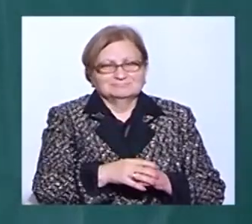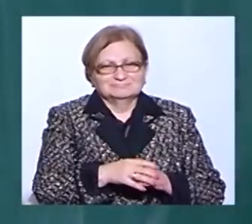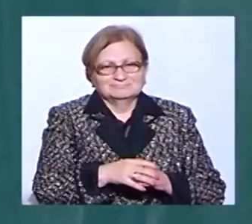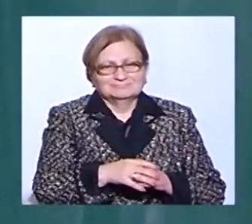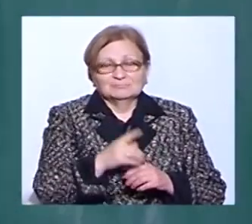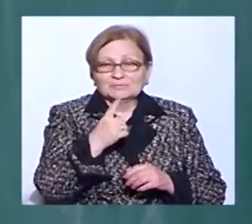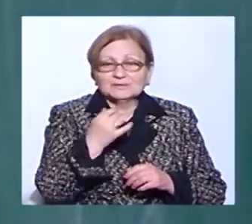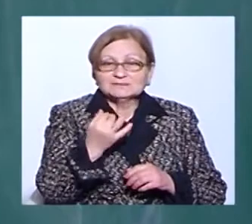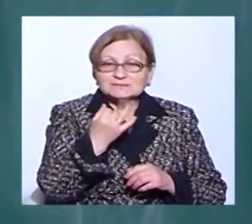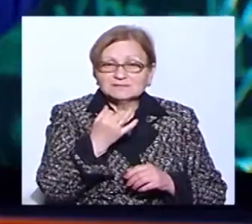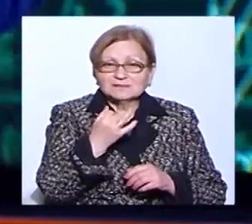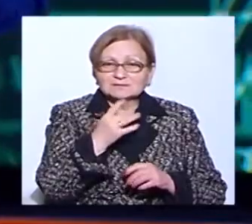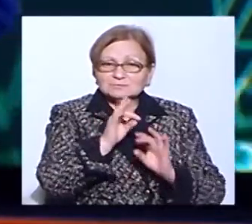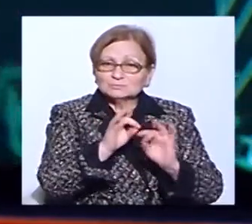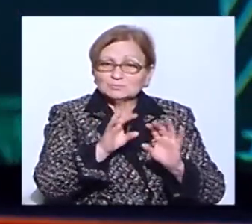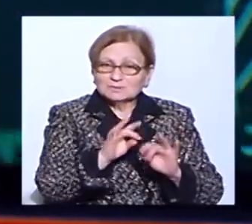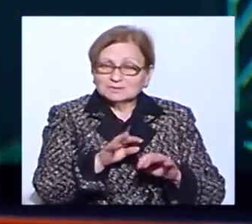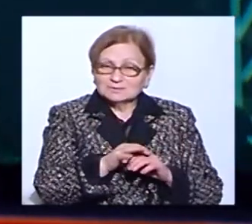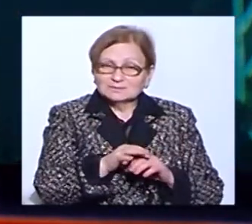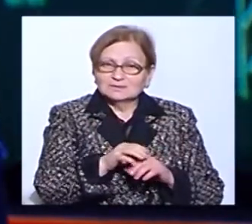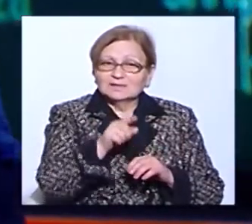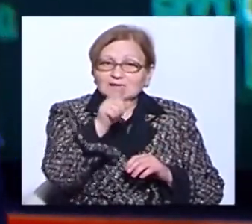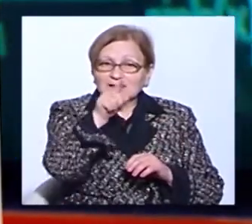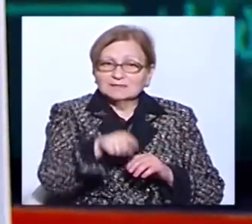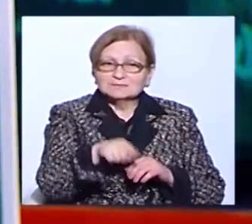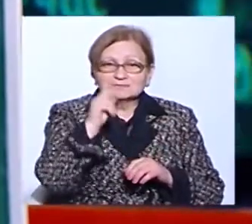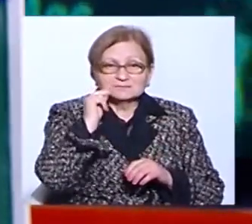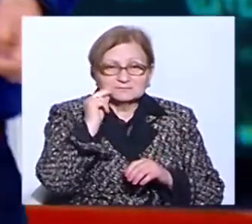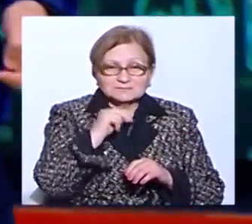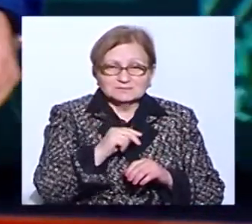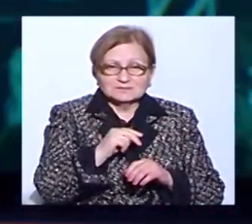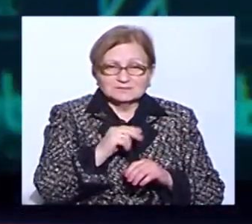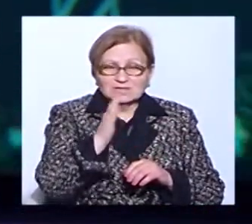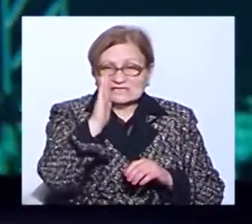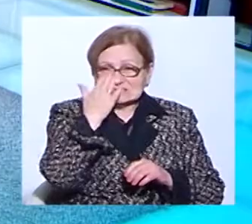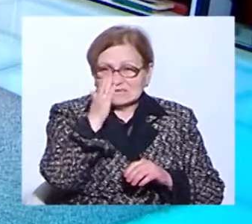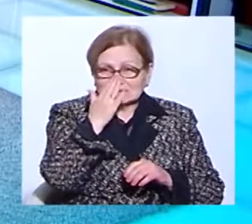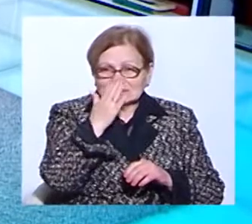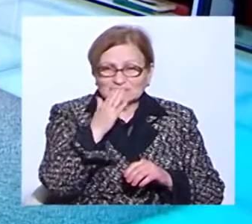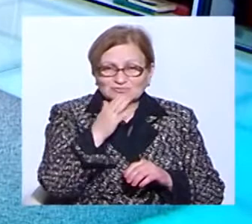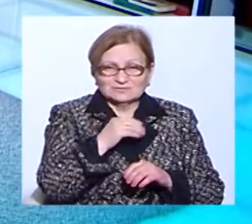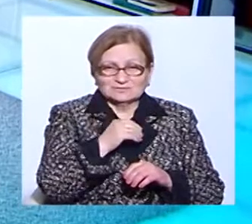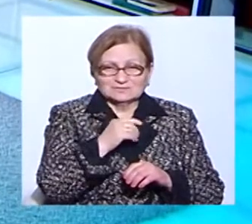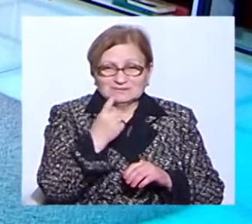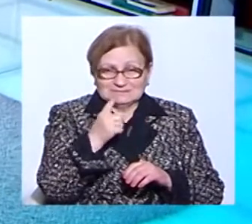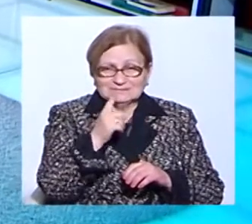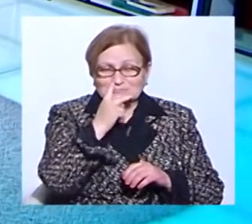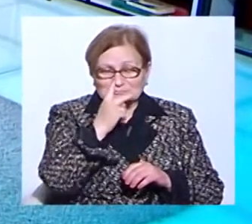ერთი საინტერესო რამ უნდა გითხრათ. ეს რიცხვები სარკეში ერთი